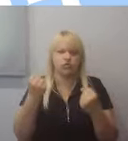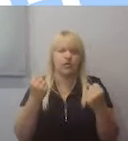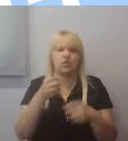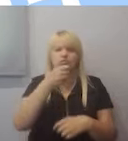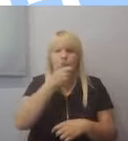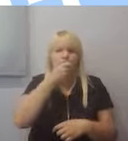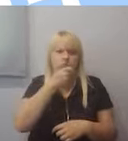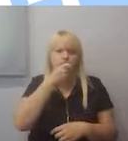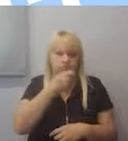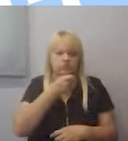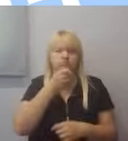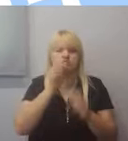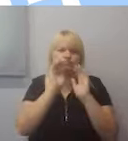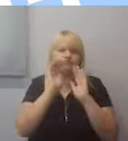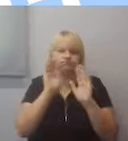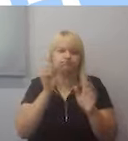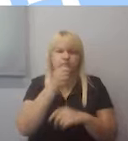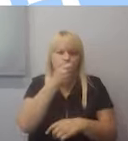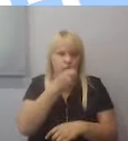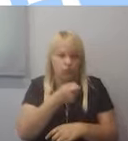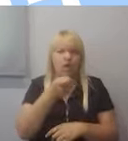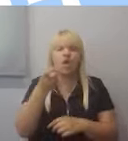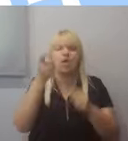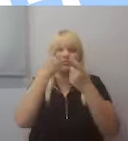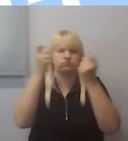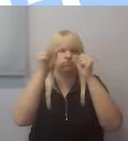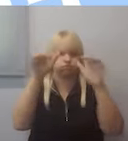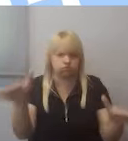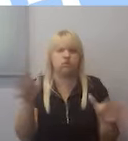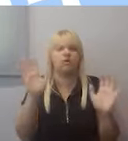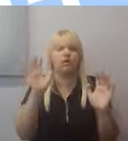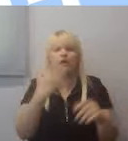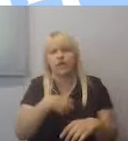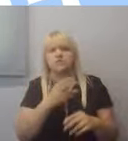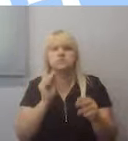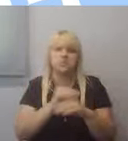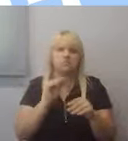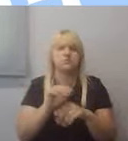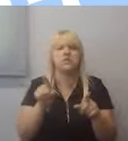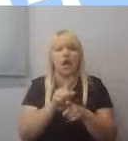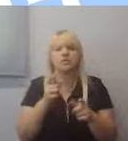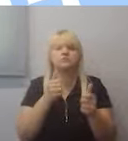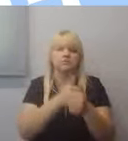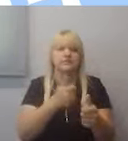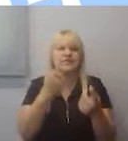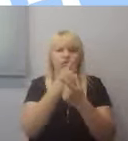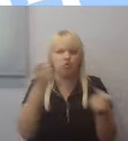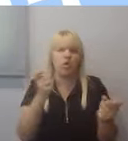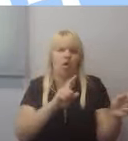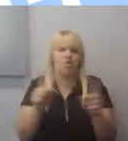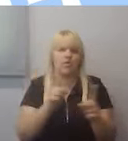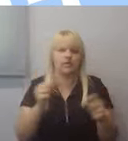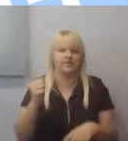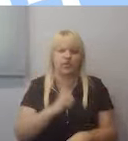rīcību kas ir nepieciešams veikt papildus var arī sekot informācijai operatīvo dienestu